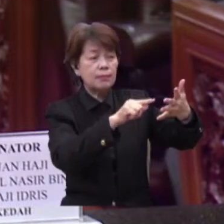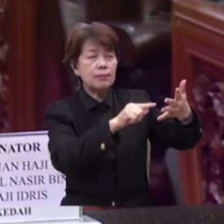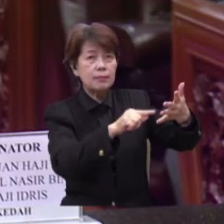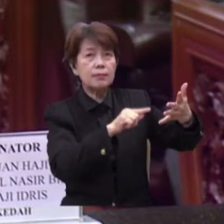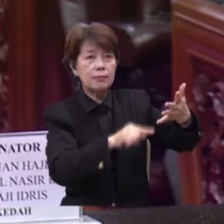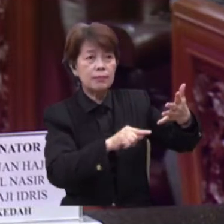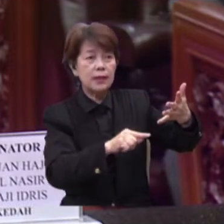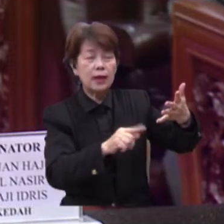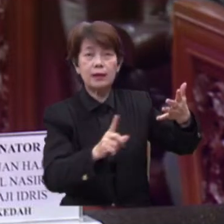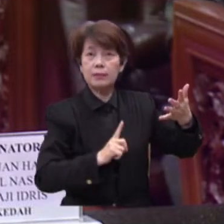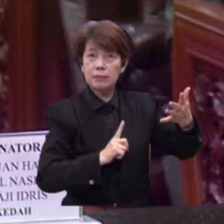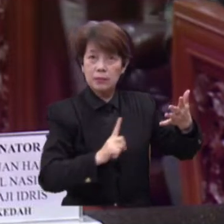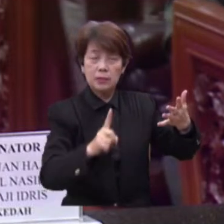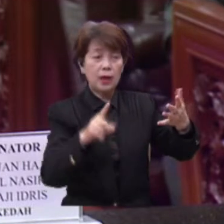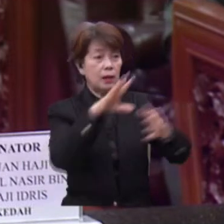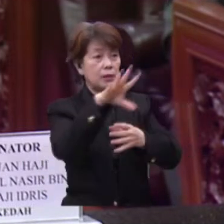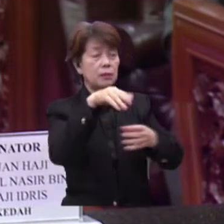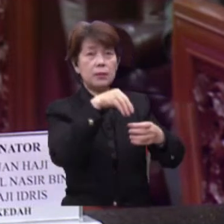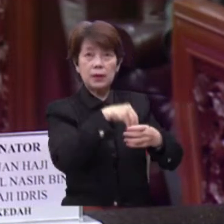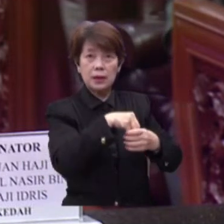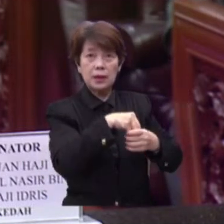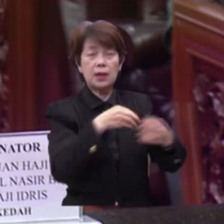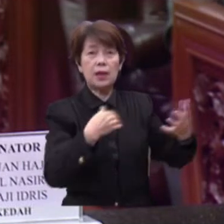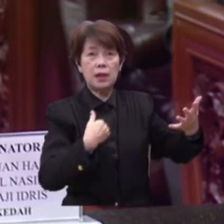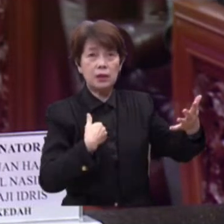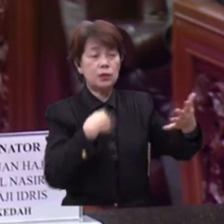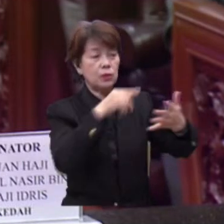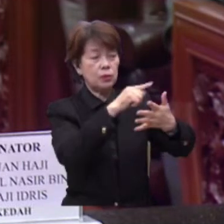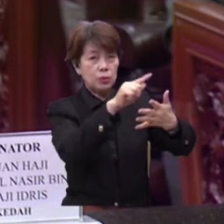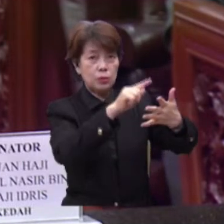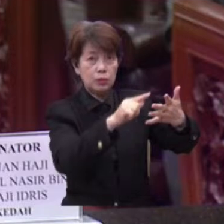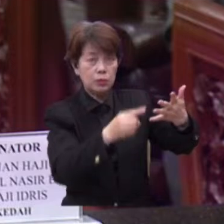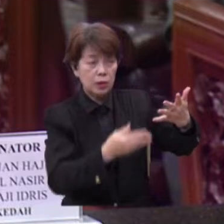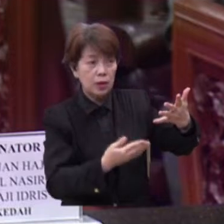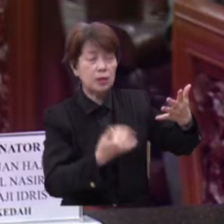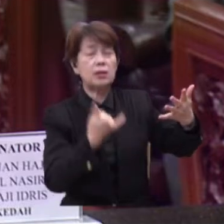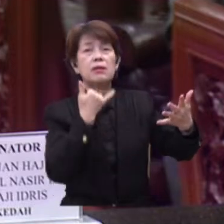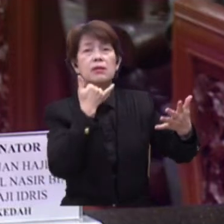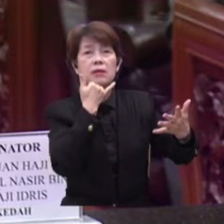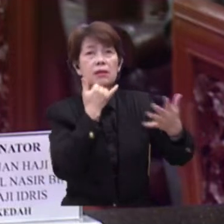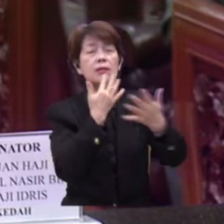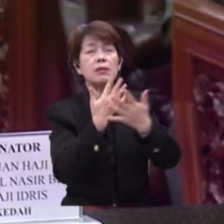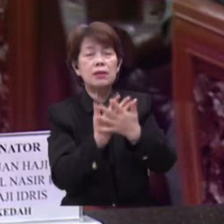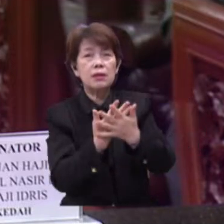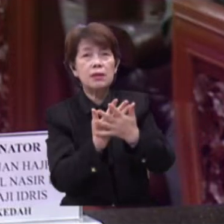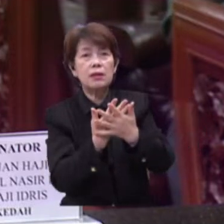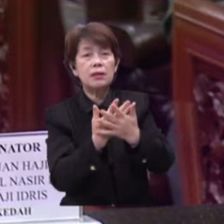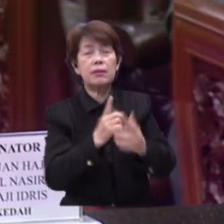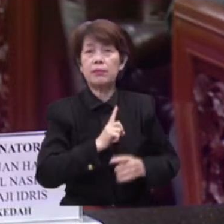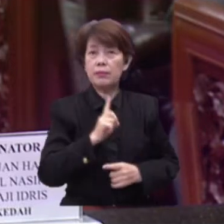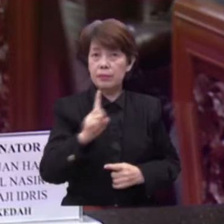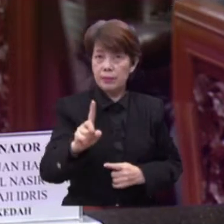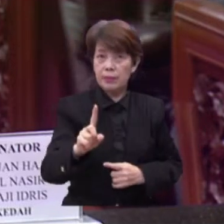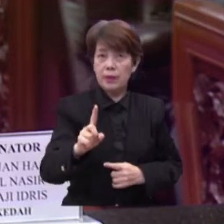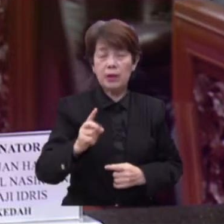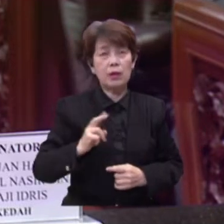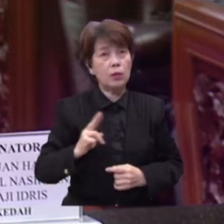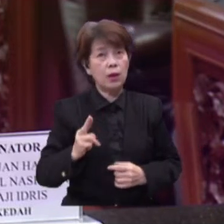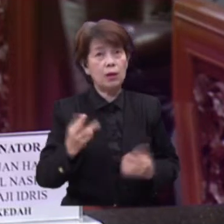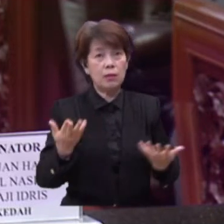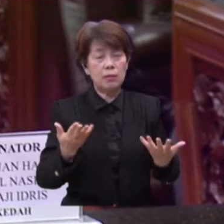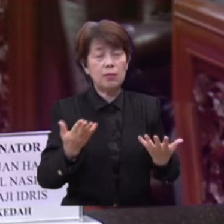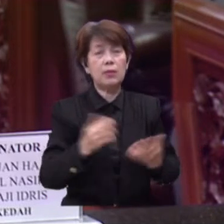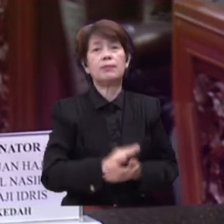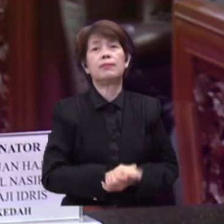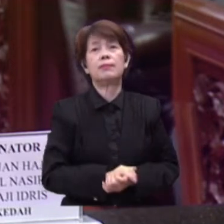langsung dalam hal ini adalah satu kesalahan besar dalam agama kita yaitu